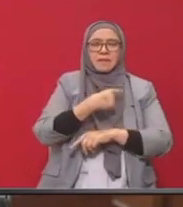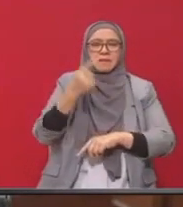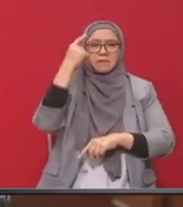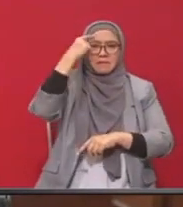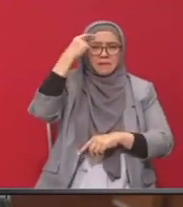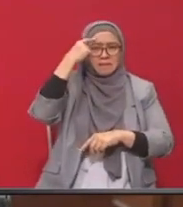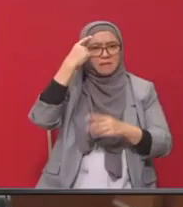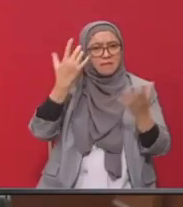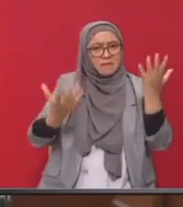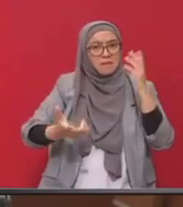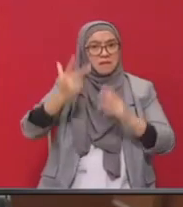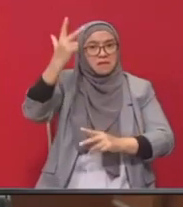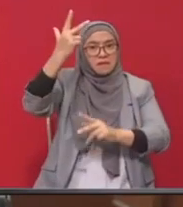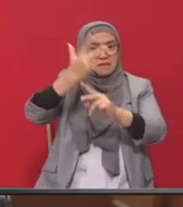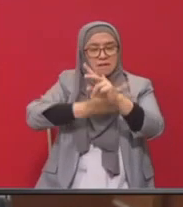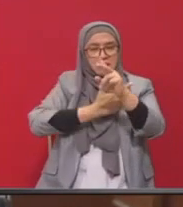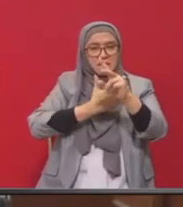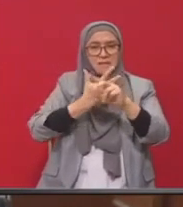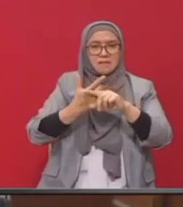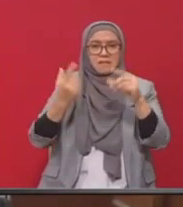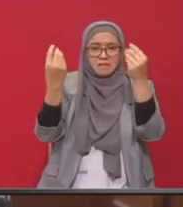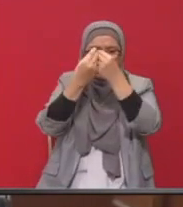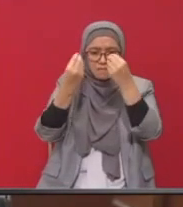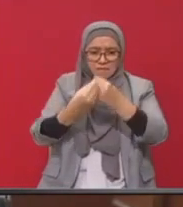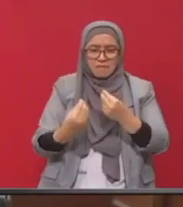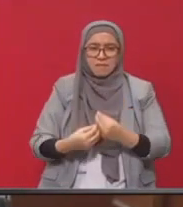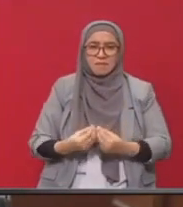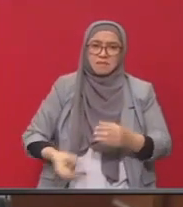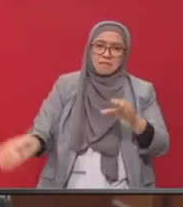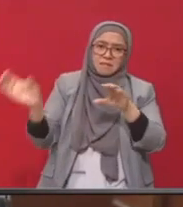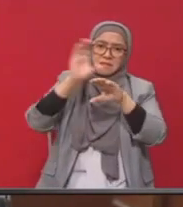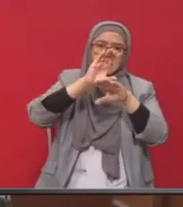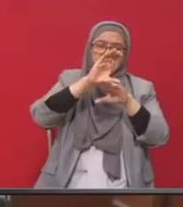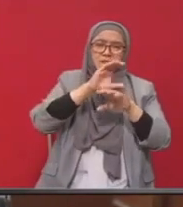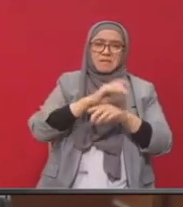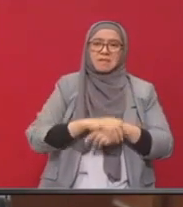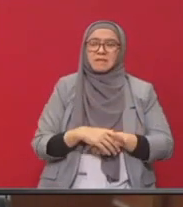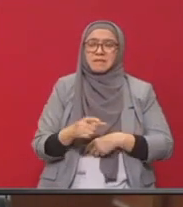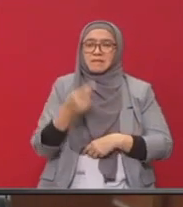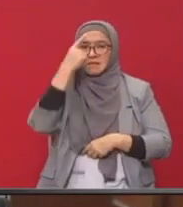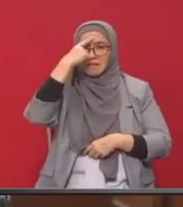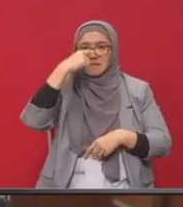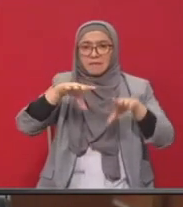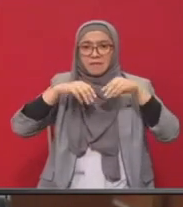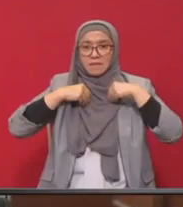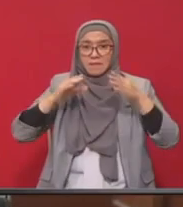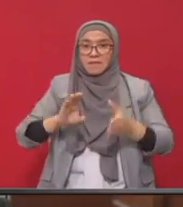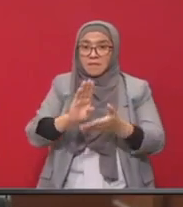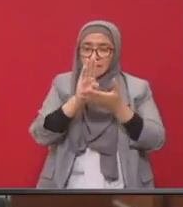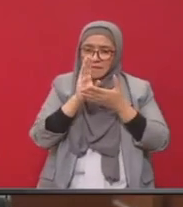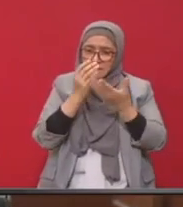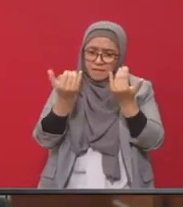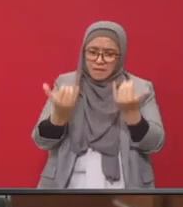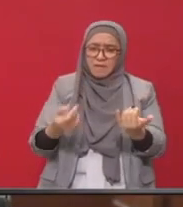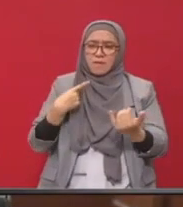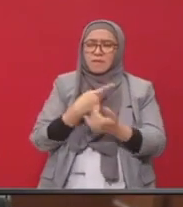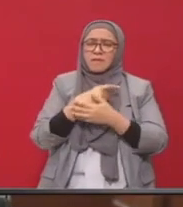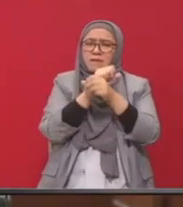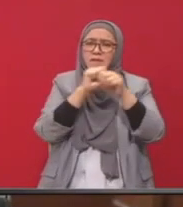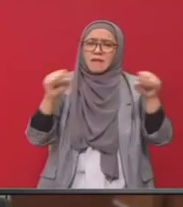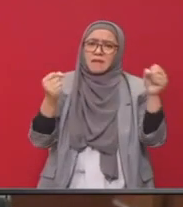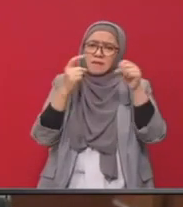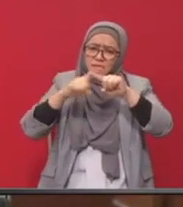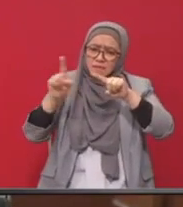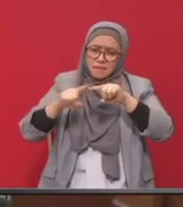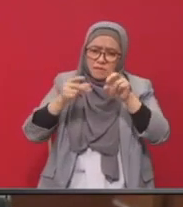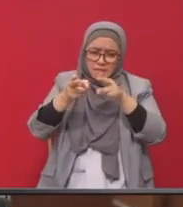doaku meningkat permohonannya akan untuk menerima bantuan dan kita sekelas kali ini kita perlu menyediakan berbagai usaha termasuk